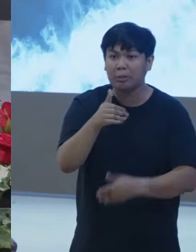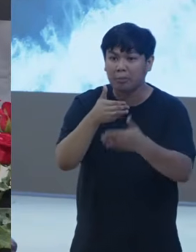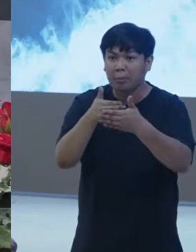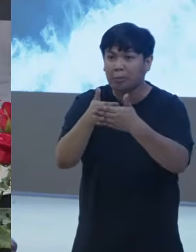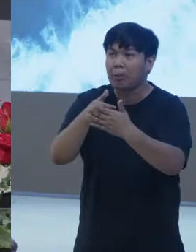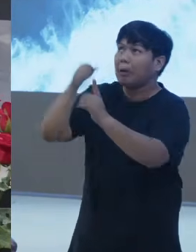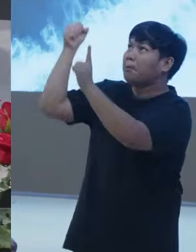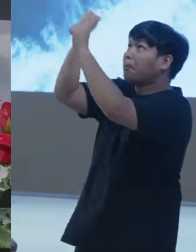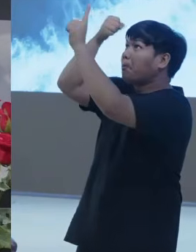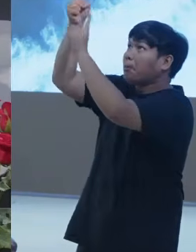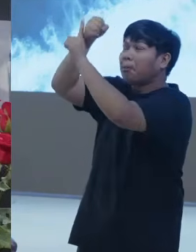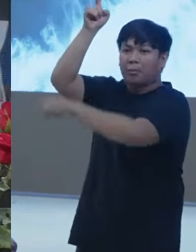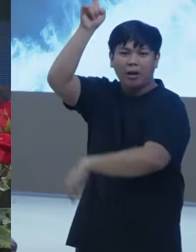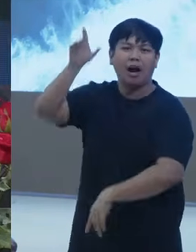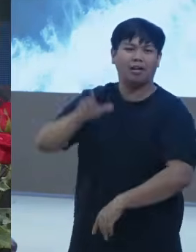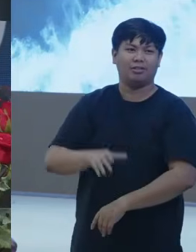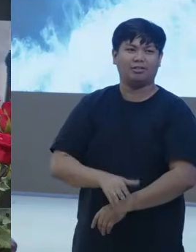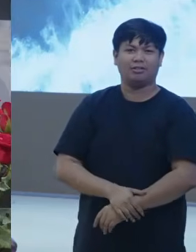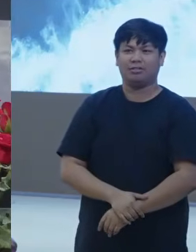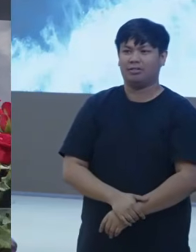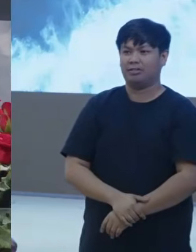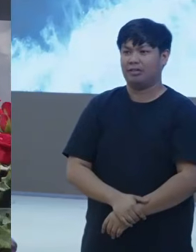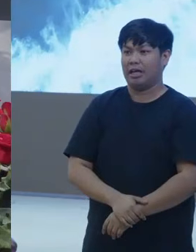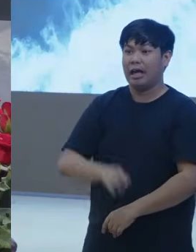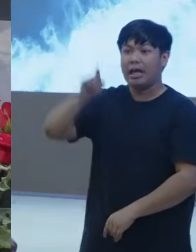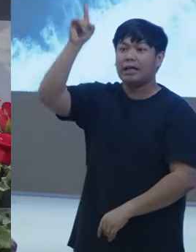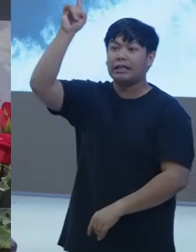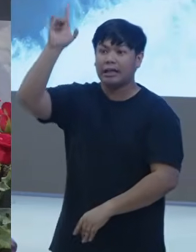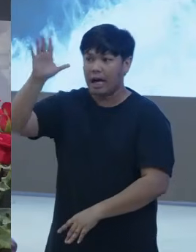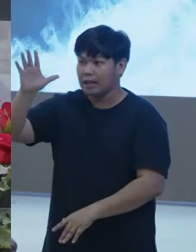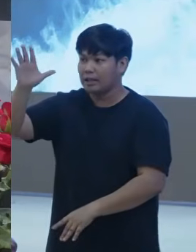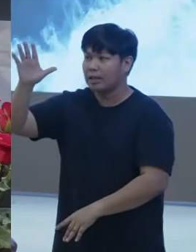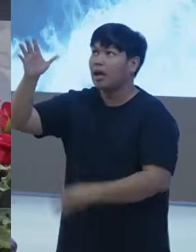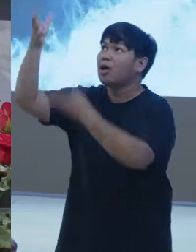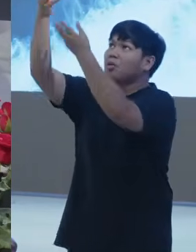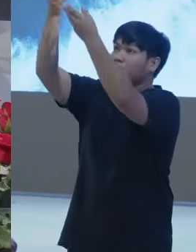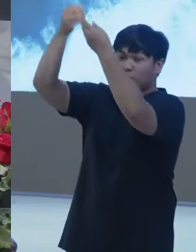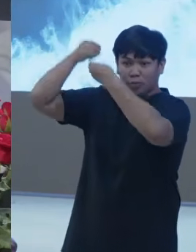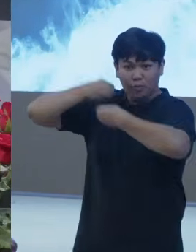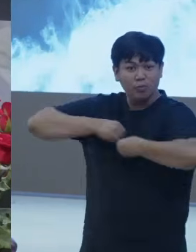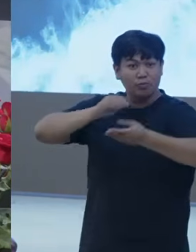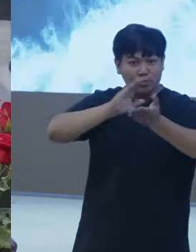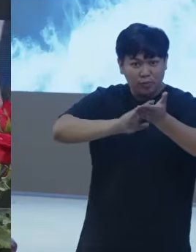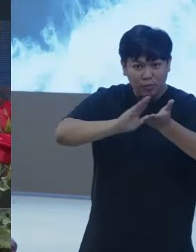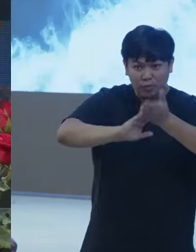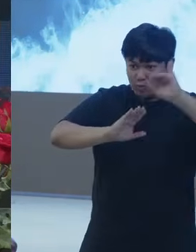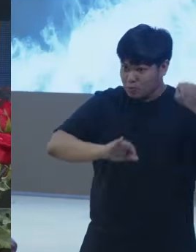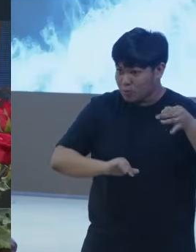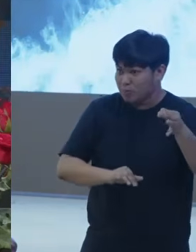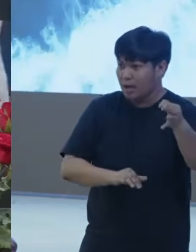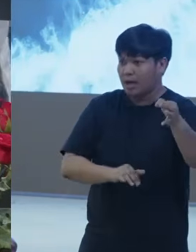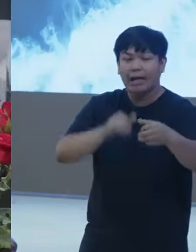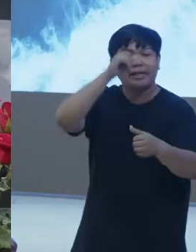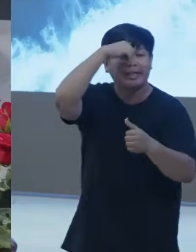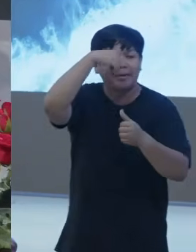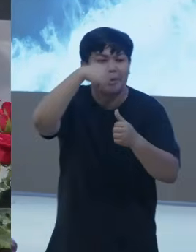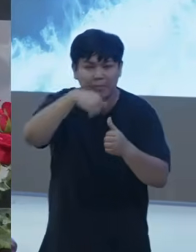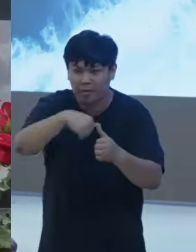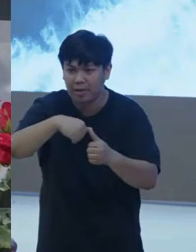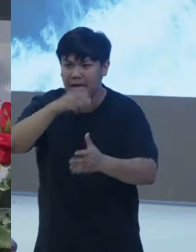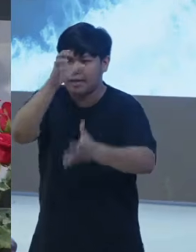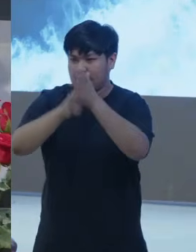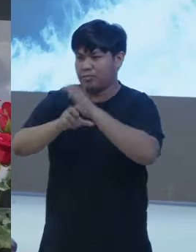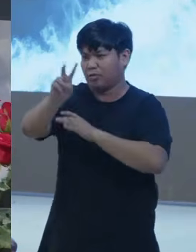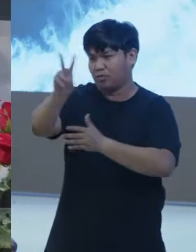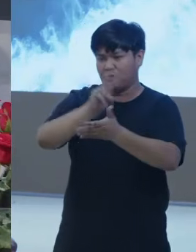Siya ay pinakitaan ng Diyos ng pagpapatawad. Si Jonah. Di ba naalala nyo? Chapter